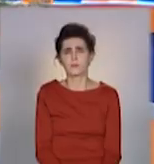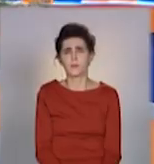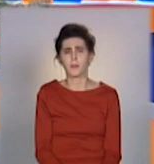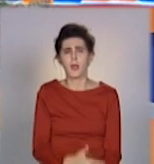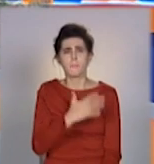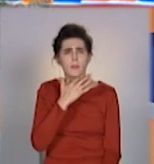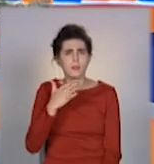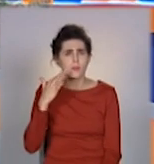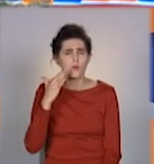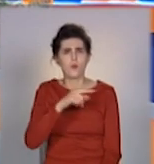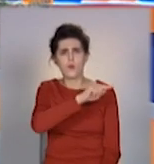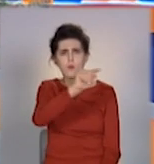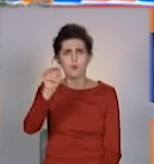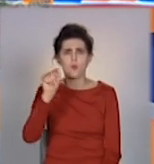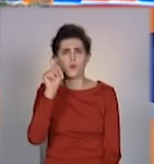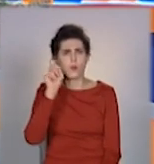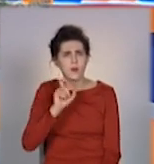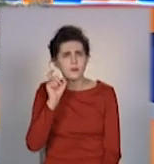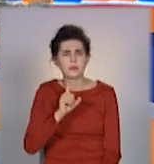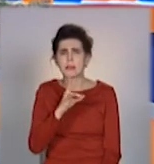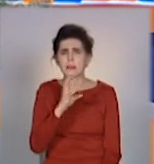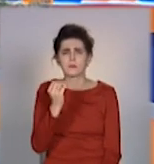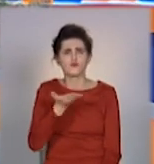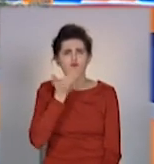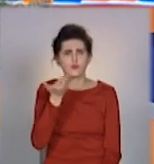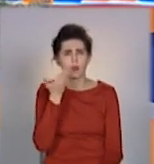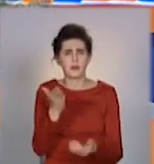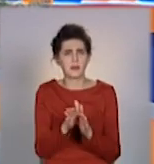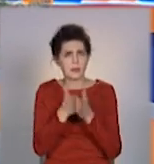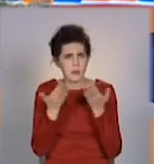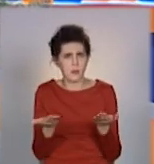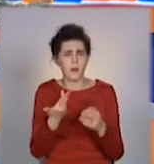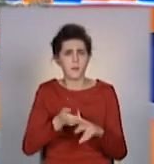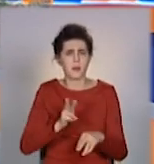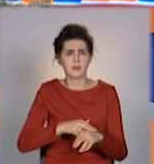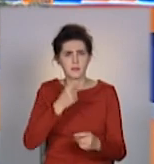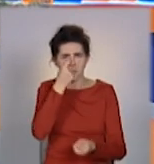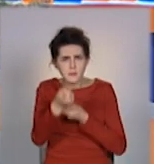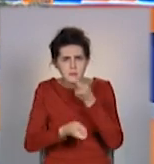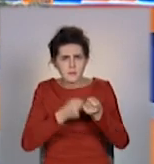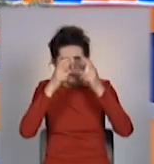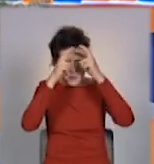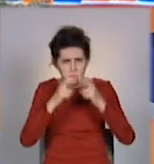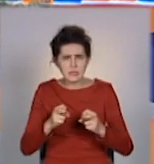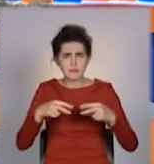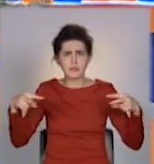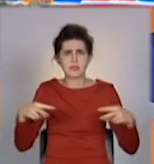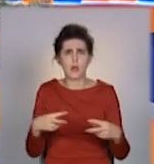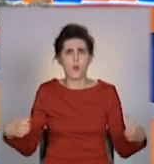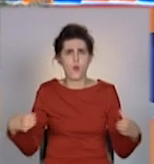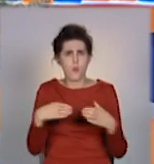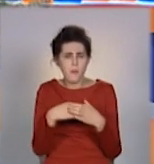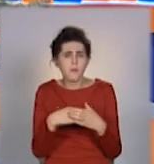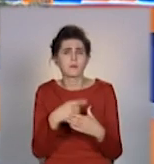Більше половини українців не читають книжок. Такі дані опитування оприлюднила дослідницька компанія Research & Brainion